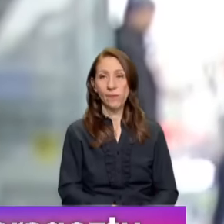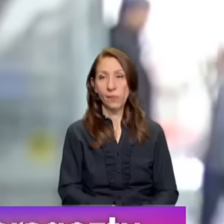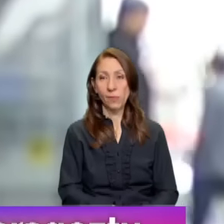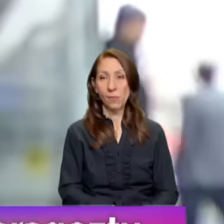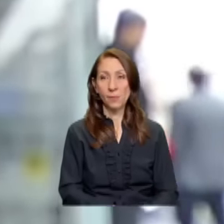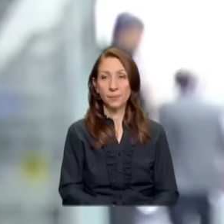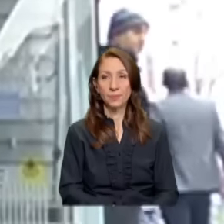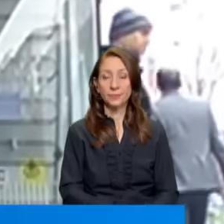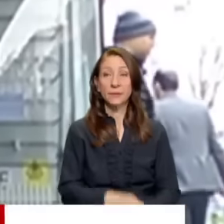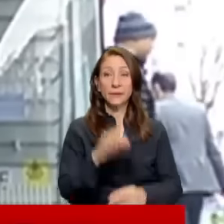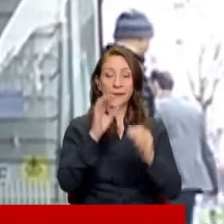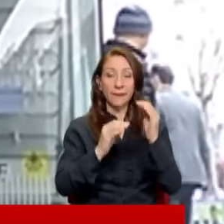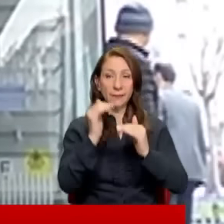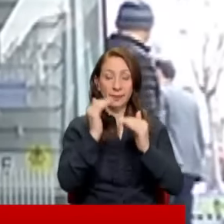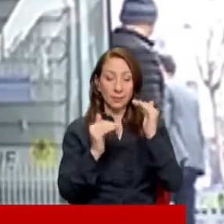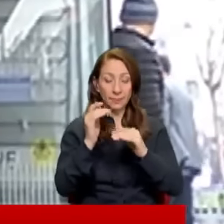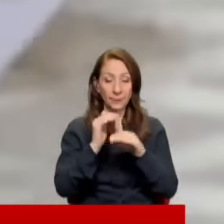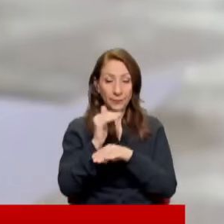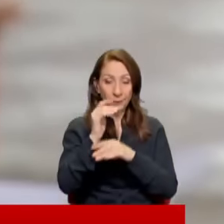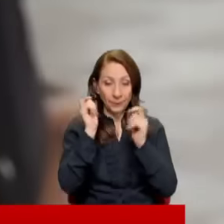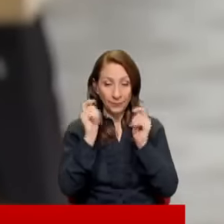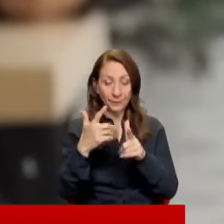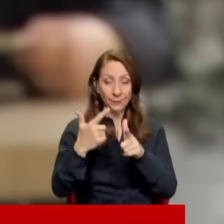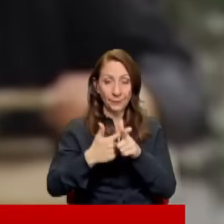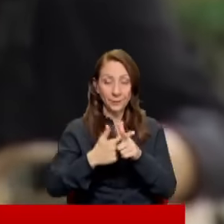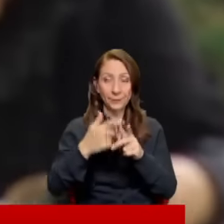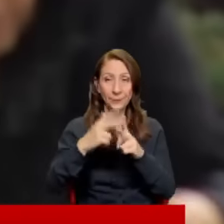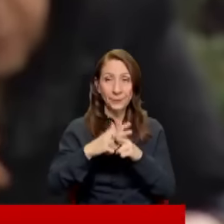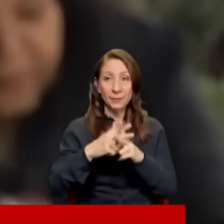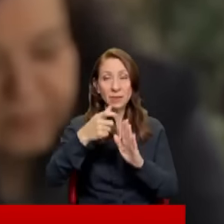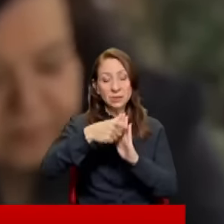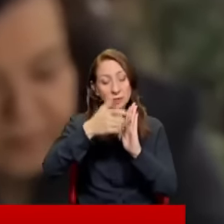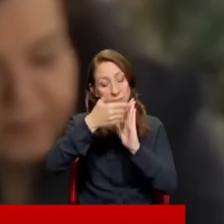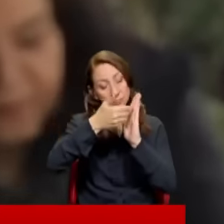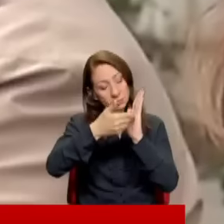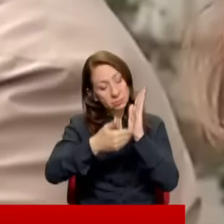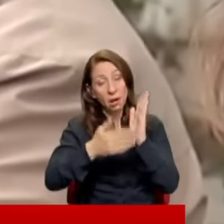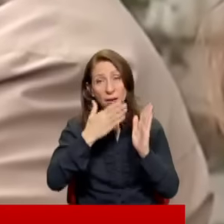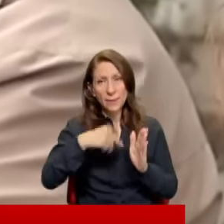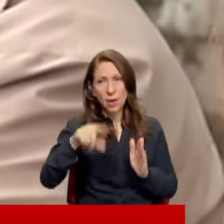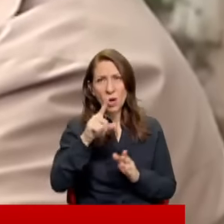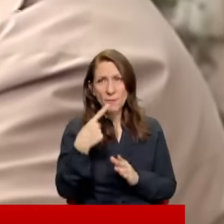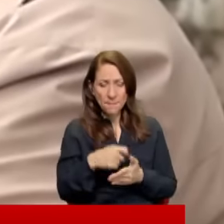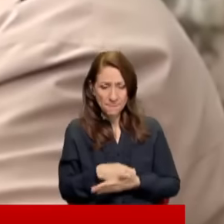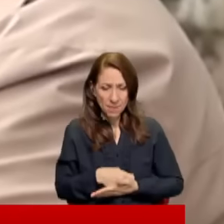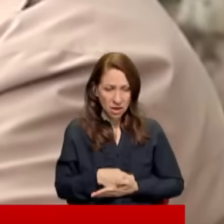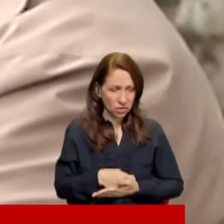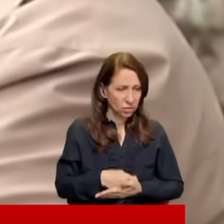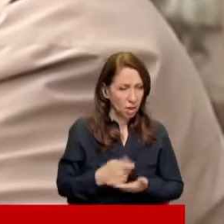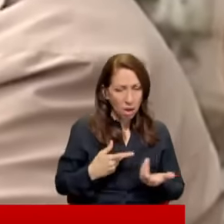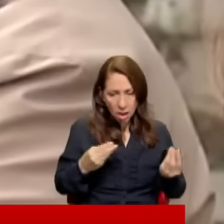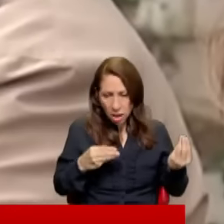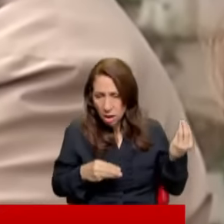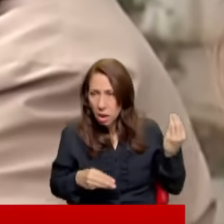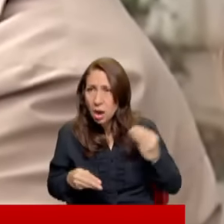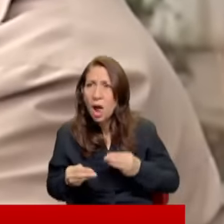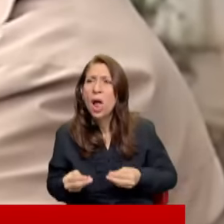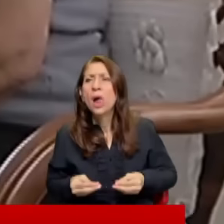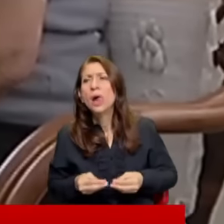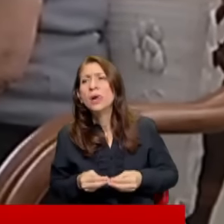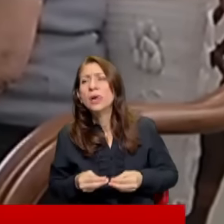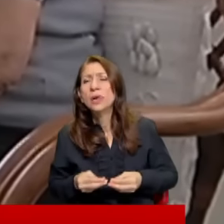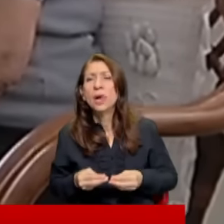döndü enflasyon Hayat pahalılığı kira fatura liste uzuyor emekli ise 10.000 L maaşla işin İçinden nasıl çıkacağını